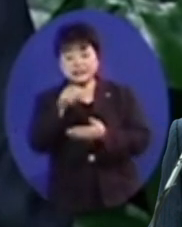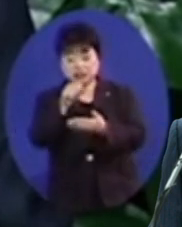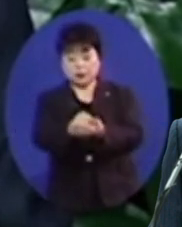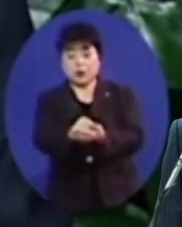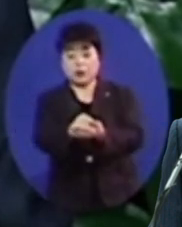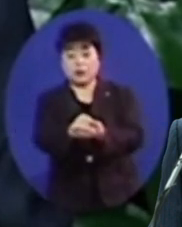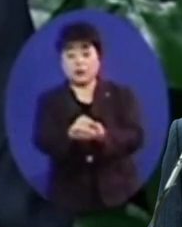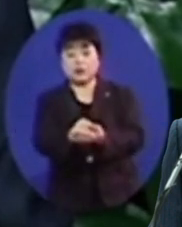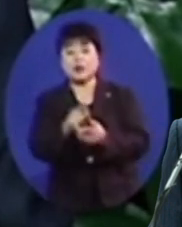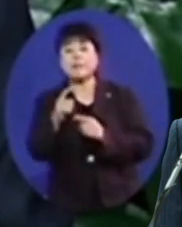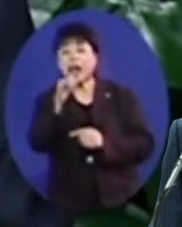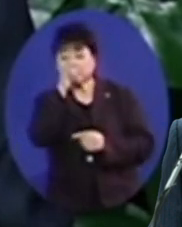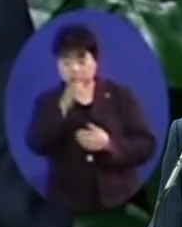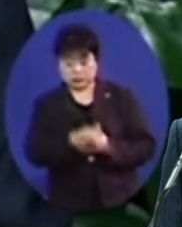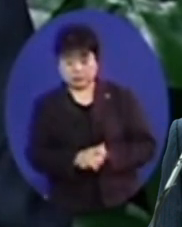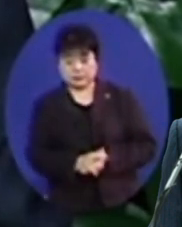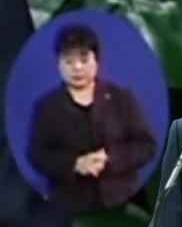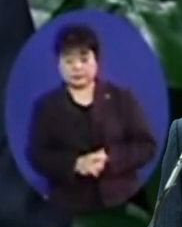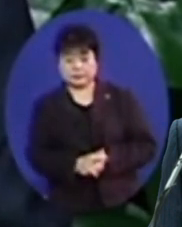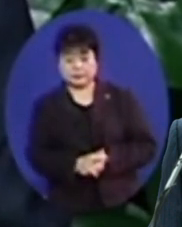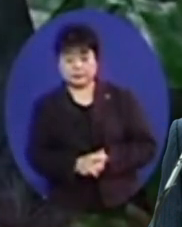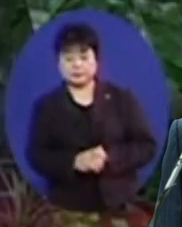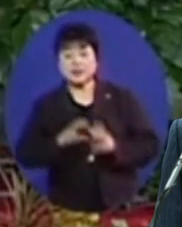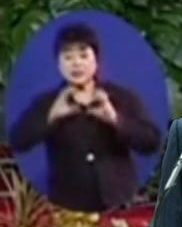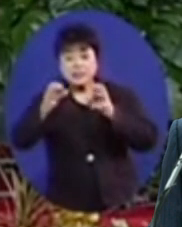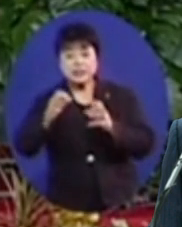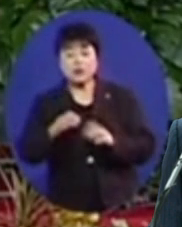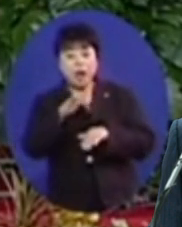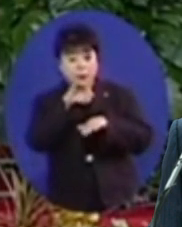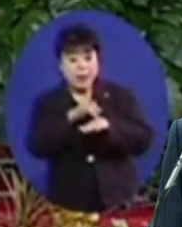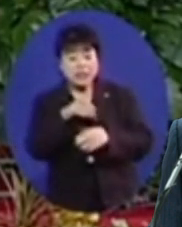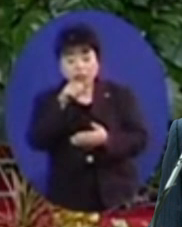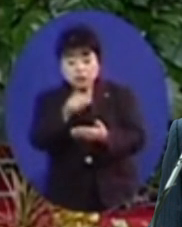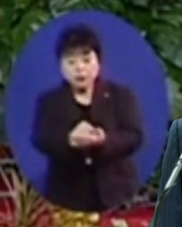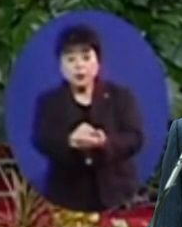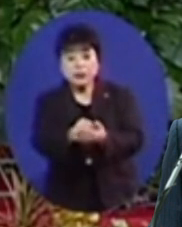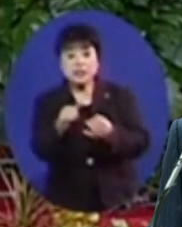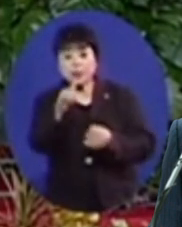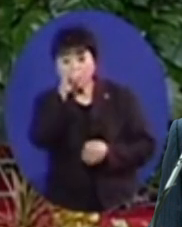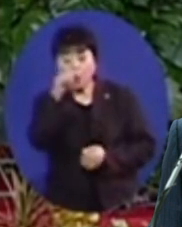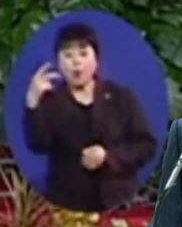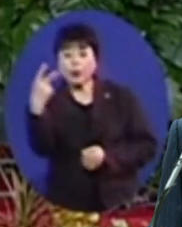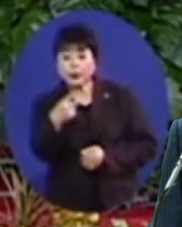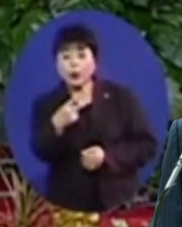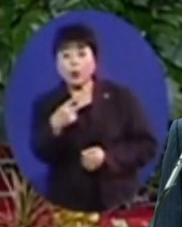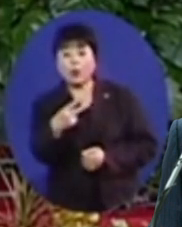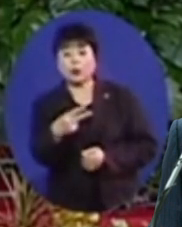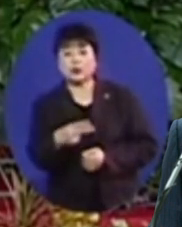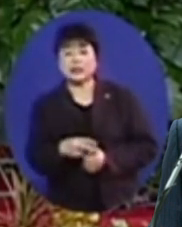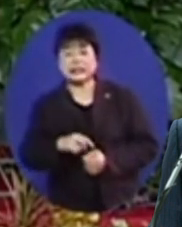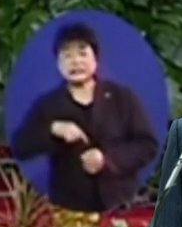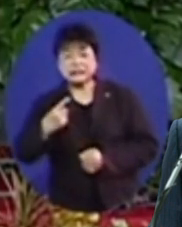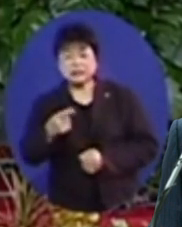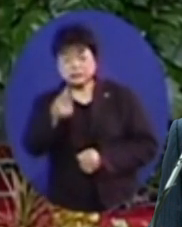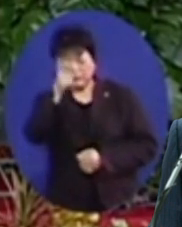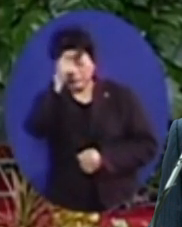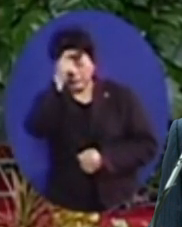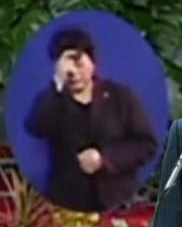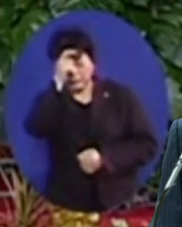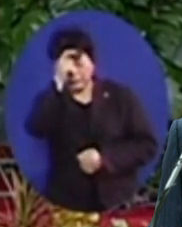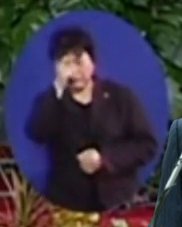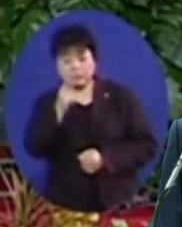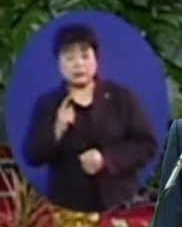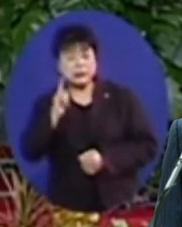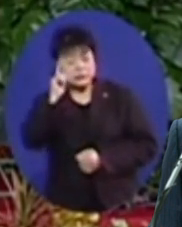점령했다고 말씀하신 것이 있습니다. 세상과 마귀가 점령한 사람이 있는가 하면 자아가 거의 스페이스를 다 점령해버린